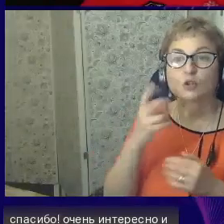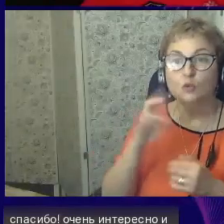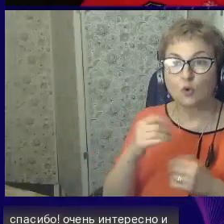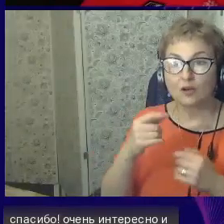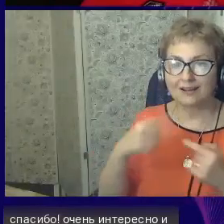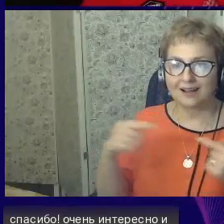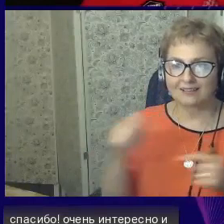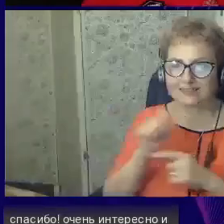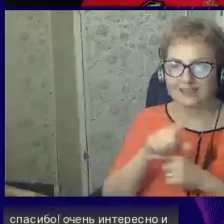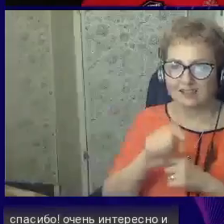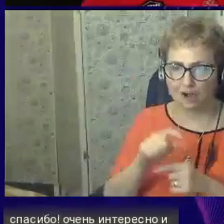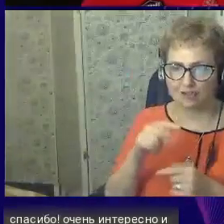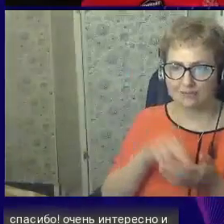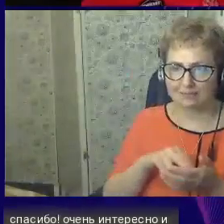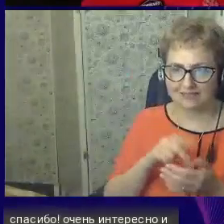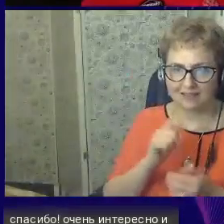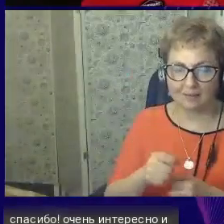задачи.